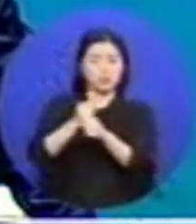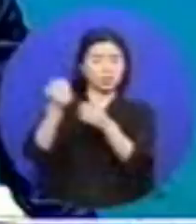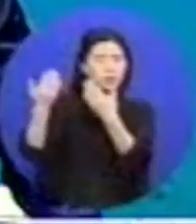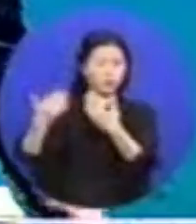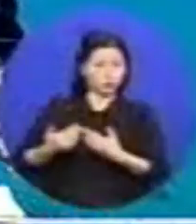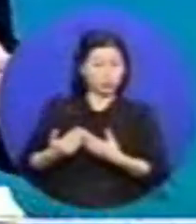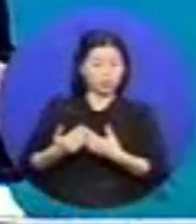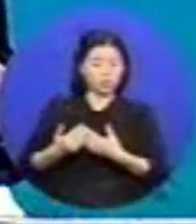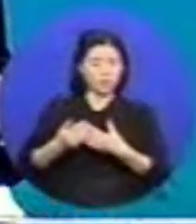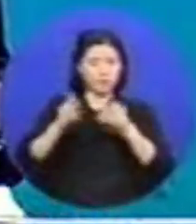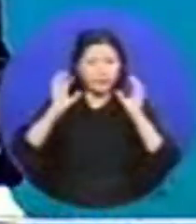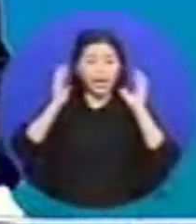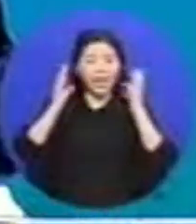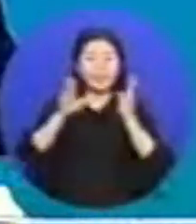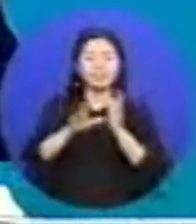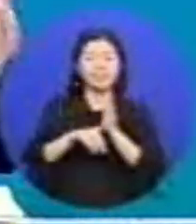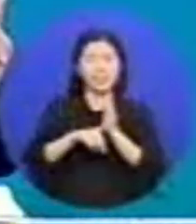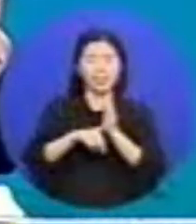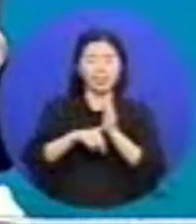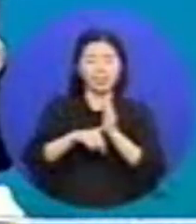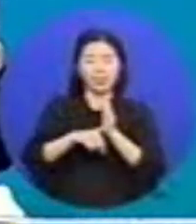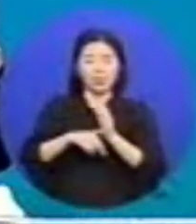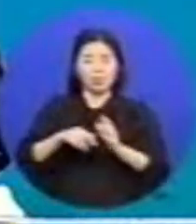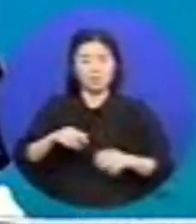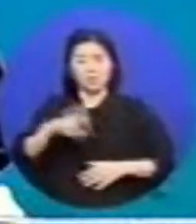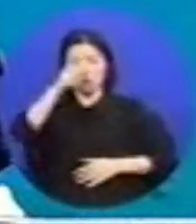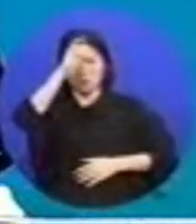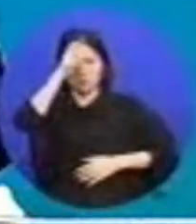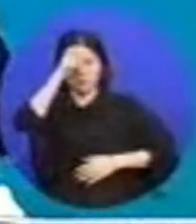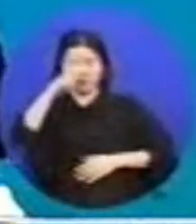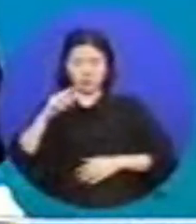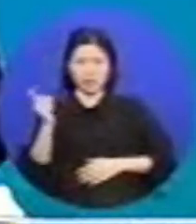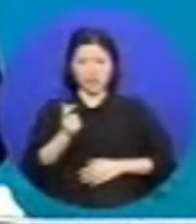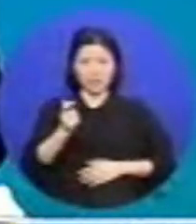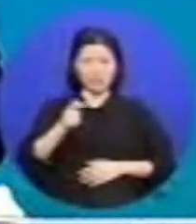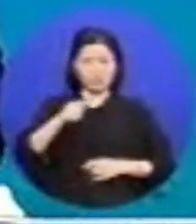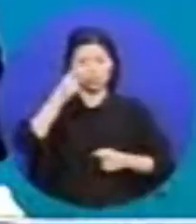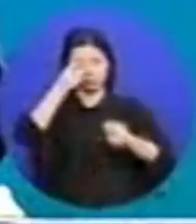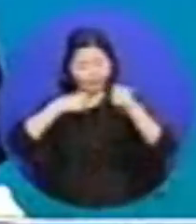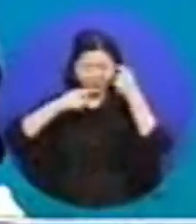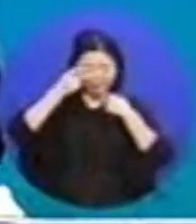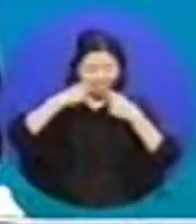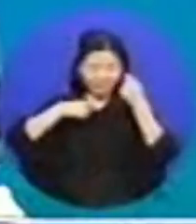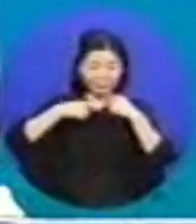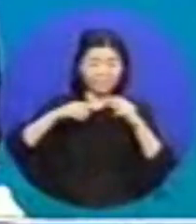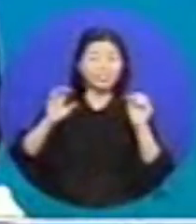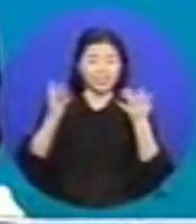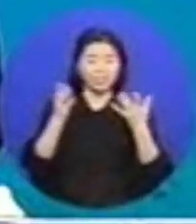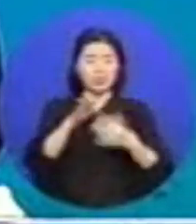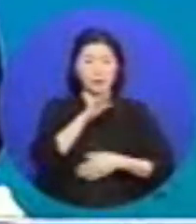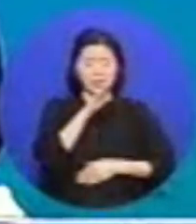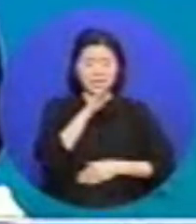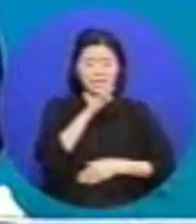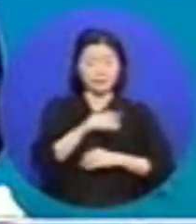때 그렇게 때를 많이 쓰고 그리고 보채고 우는